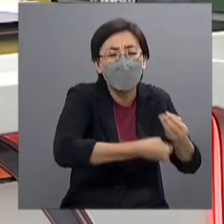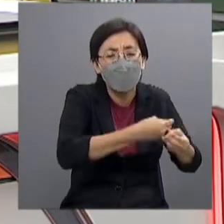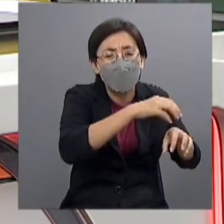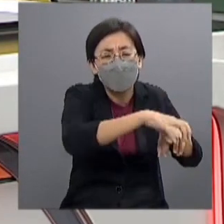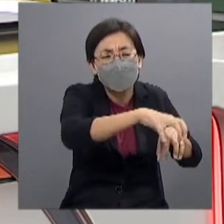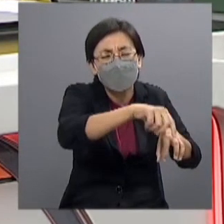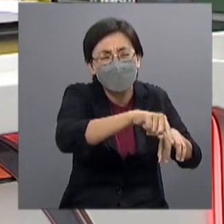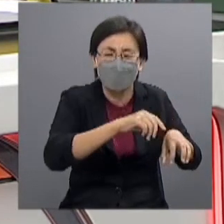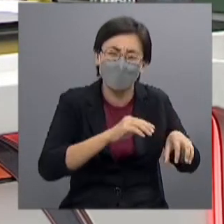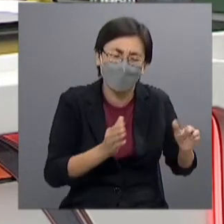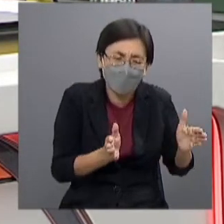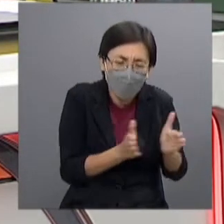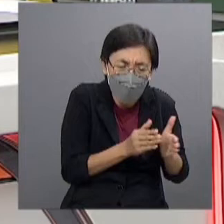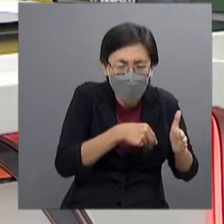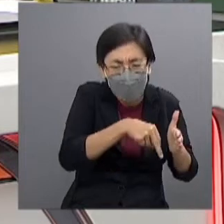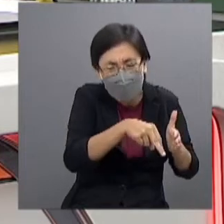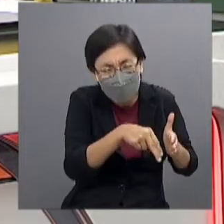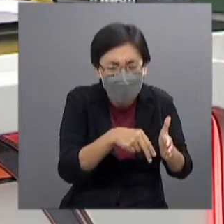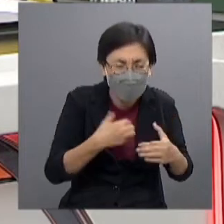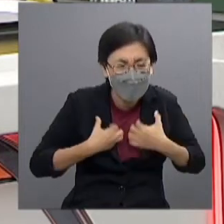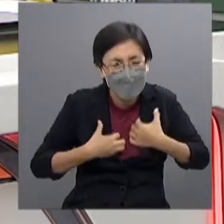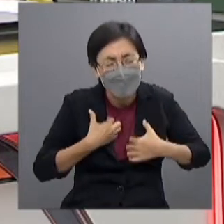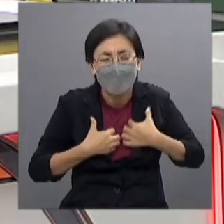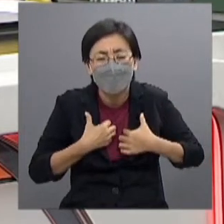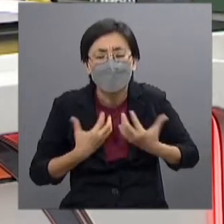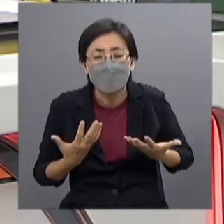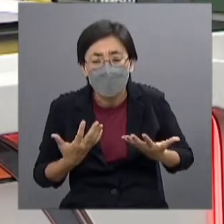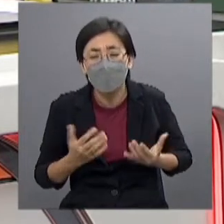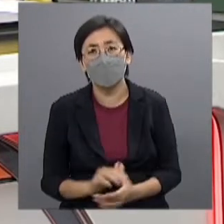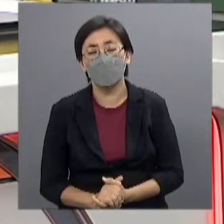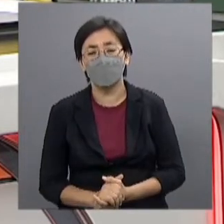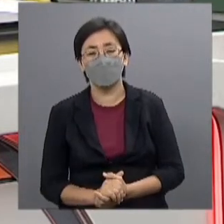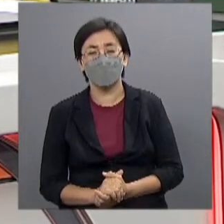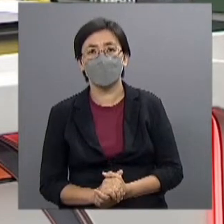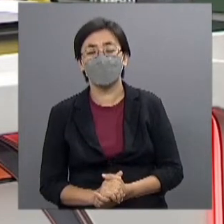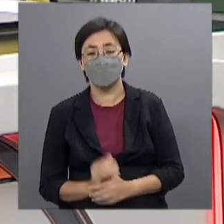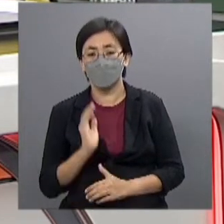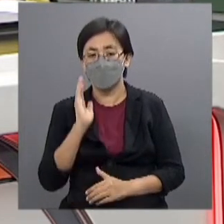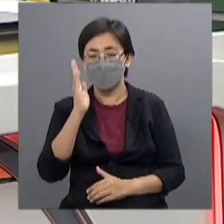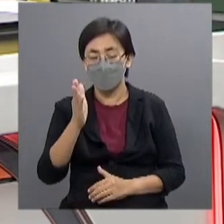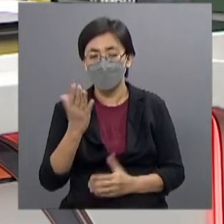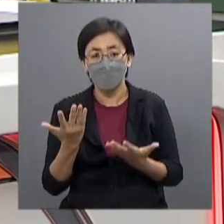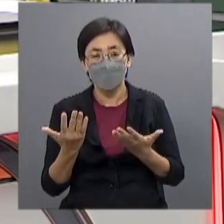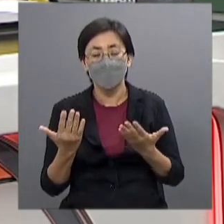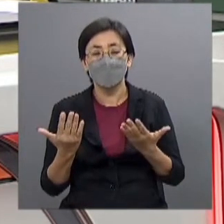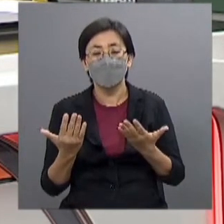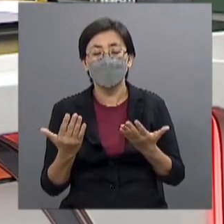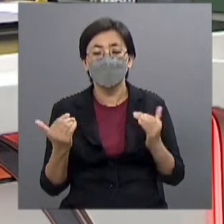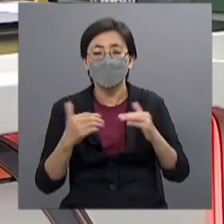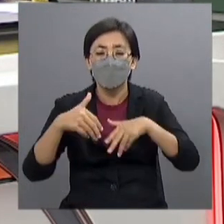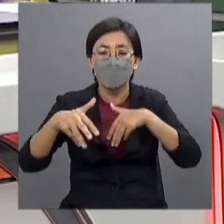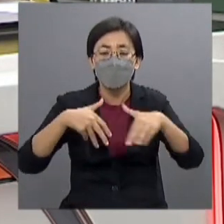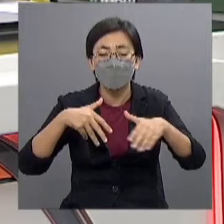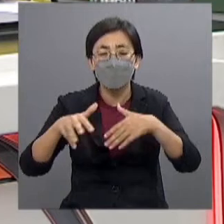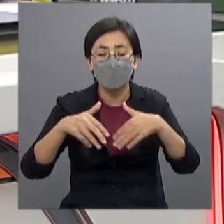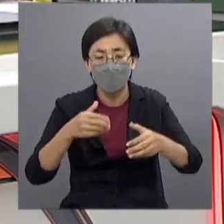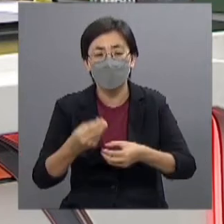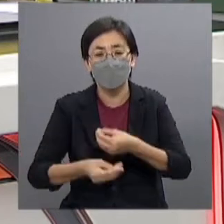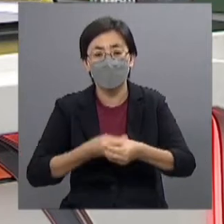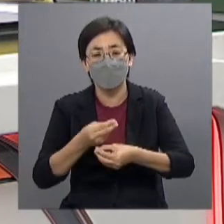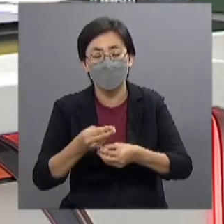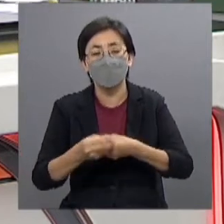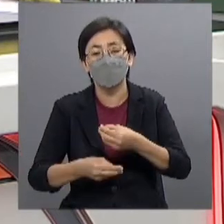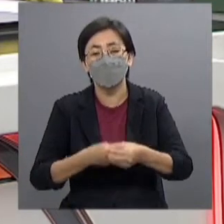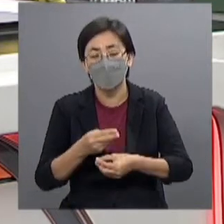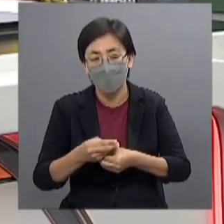นี้การจะกลายเป็นจุดขายกับเรื่องของสิทธิของชุมชนก็เลยเป็นอีกหนึ่งประเด็นที่คุณภัทรพรตั้นงาม